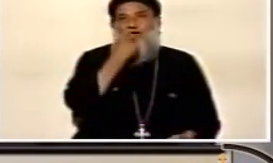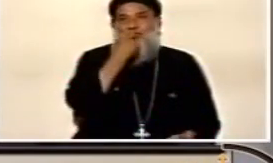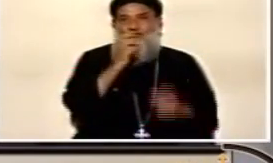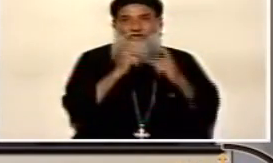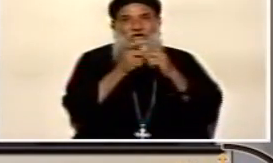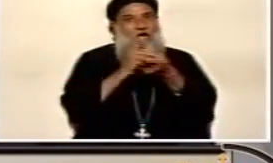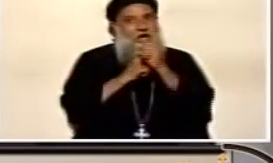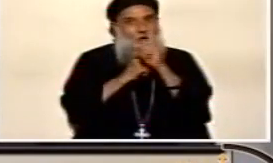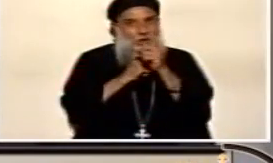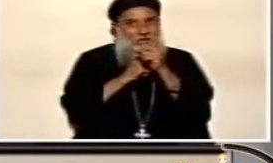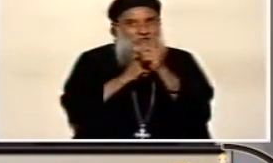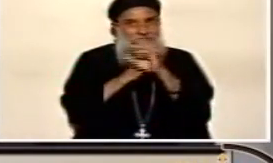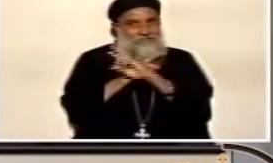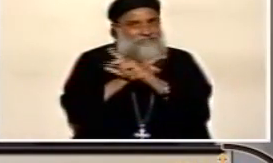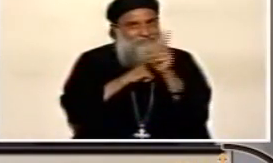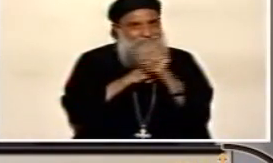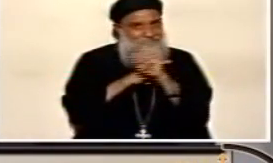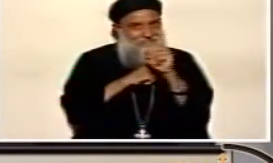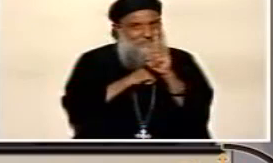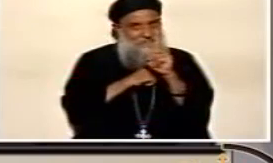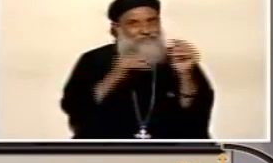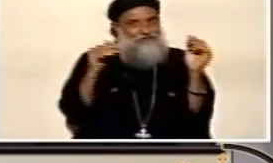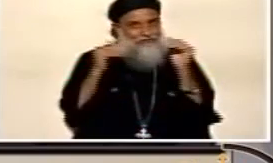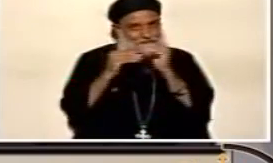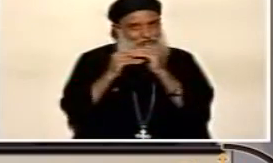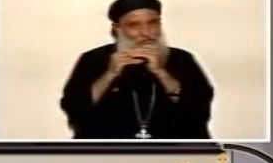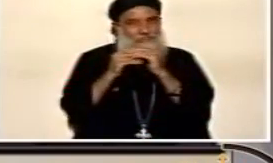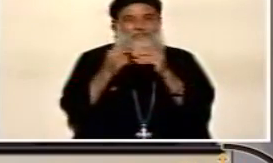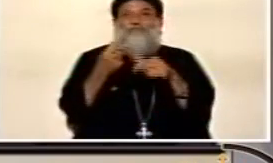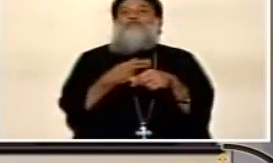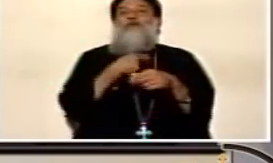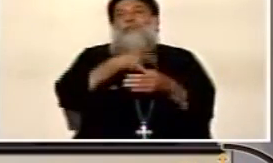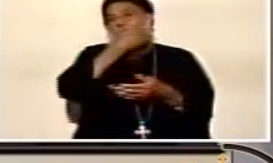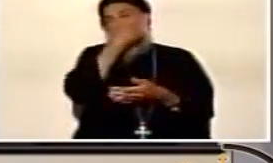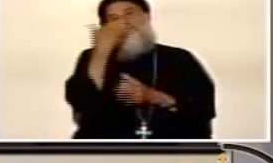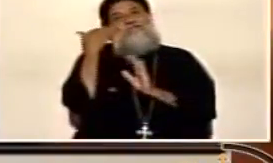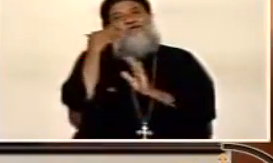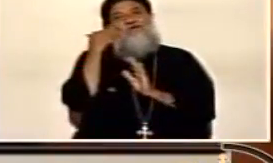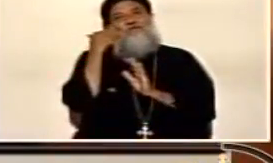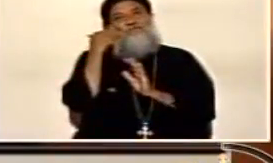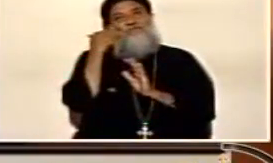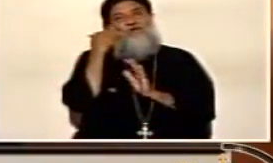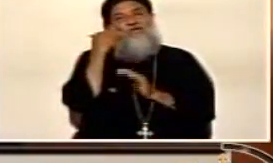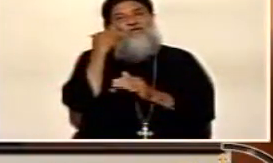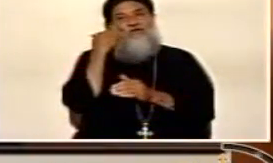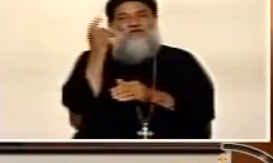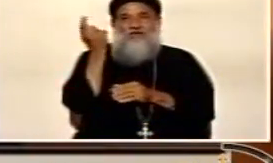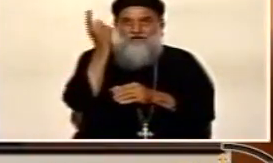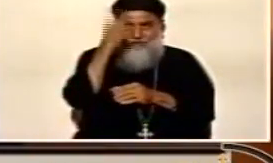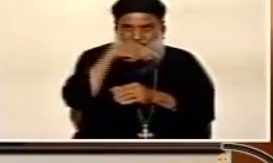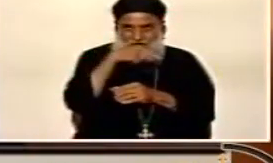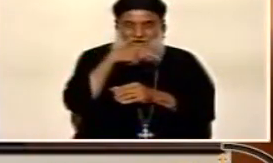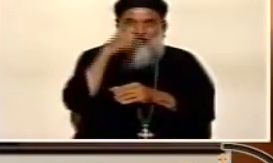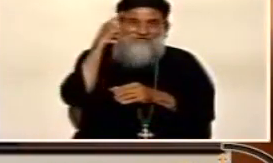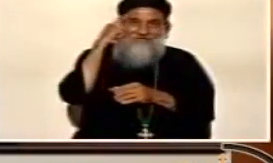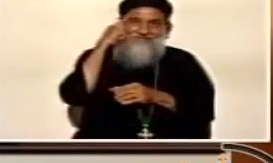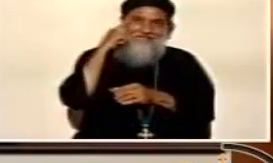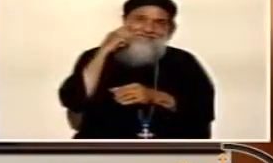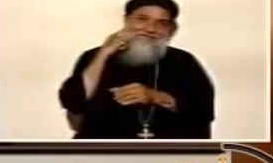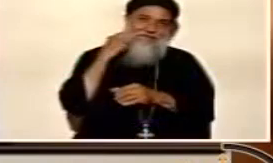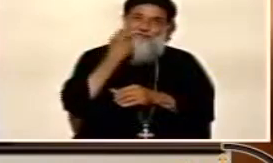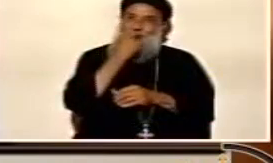إفطار. لا، الجمعة تعتبر صوم سيدي، يعني